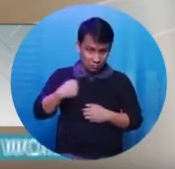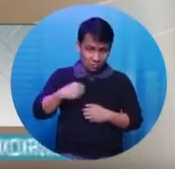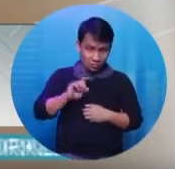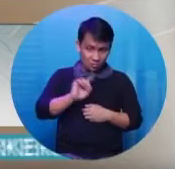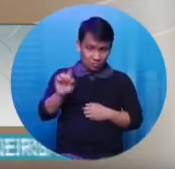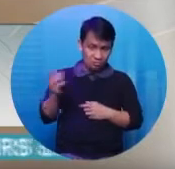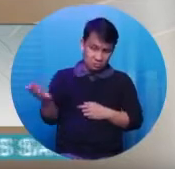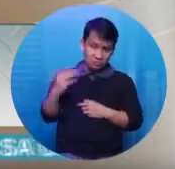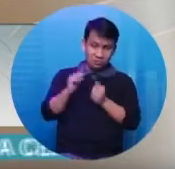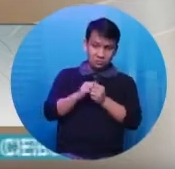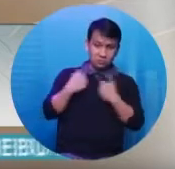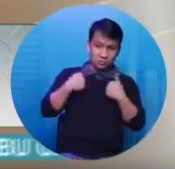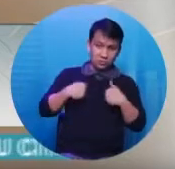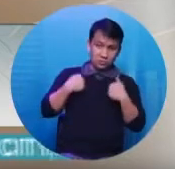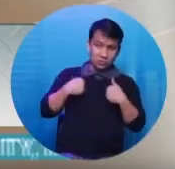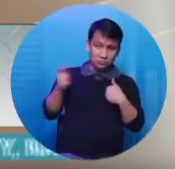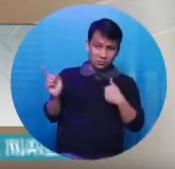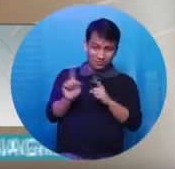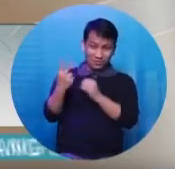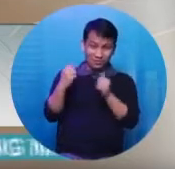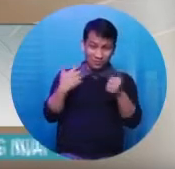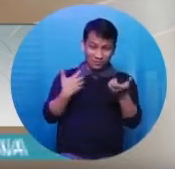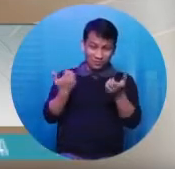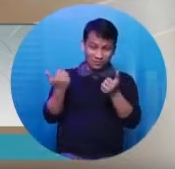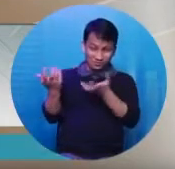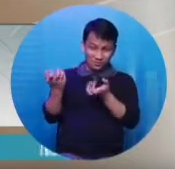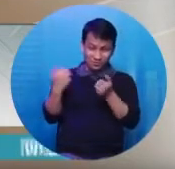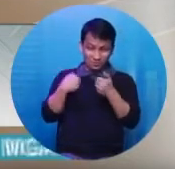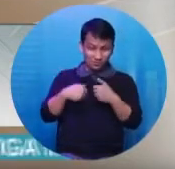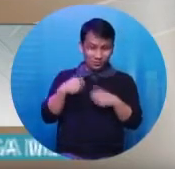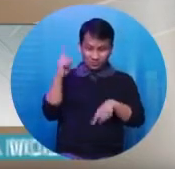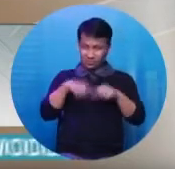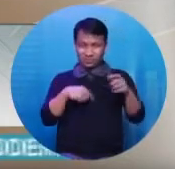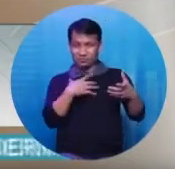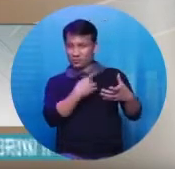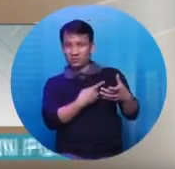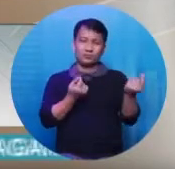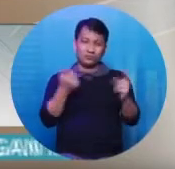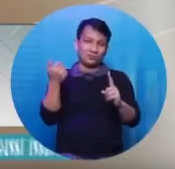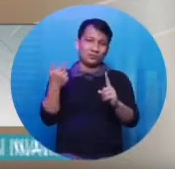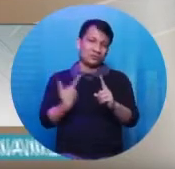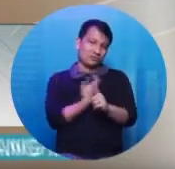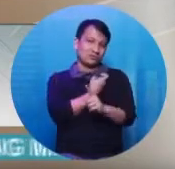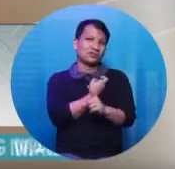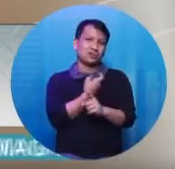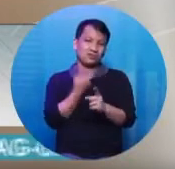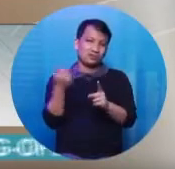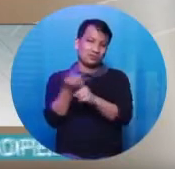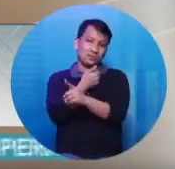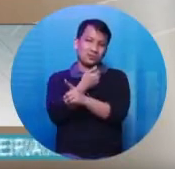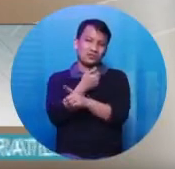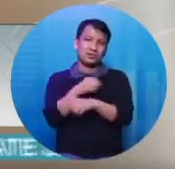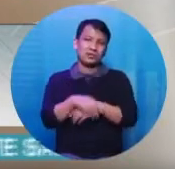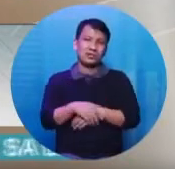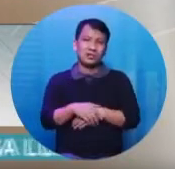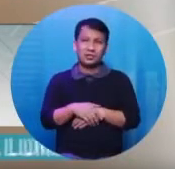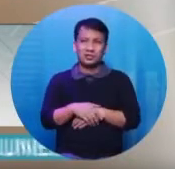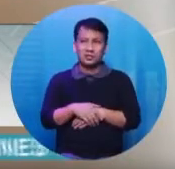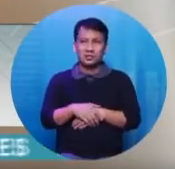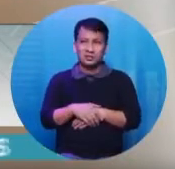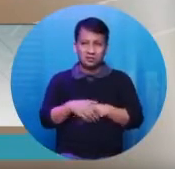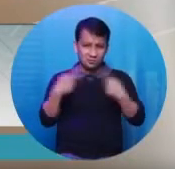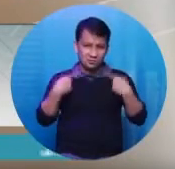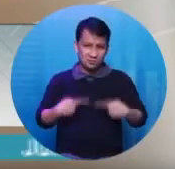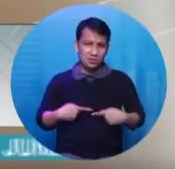niyang gawin na and then nung ayaw mo, nanakit na naman. Ano po yun? Hindi po yun physical.